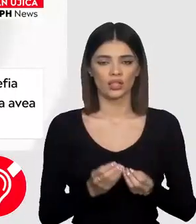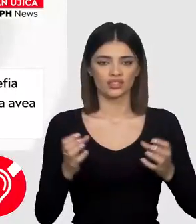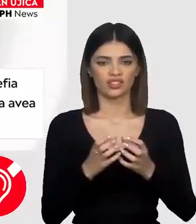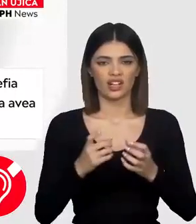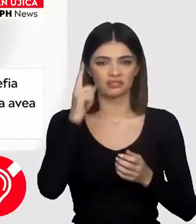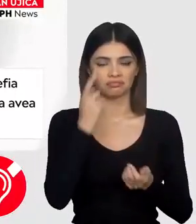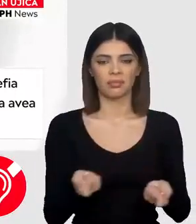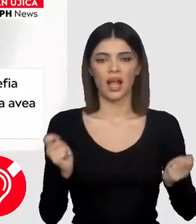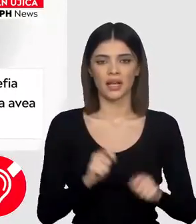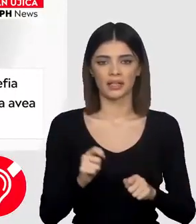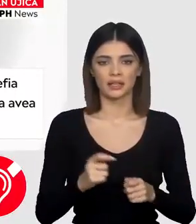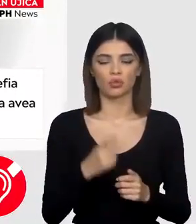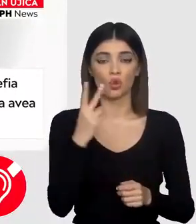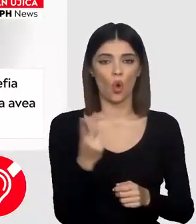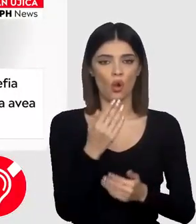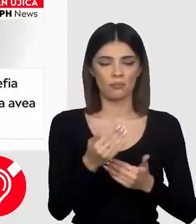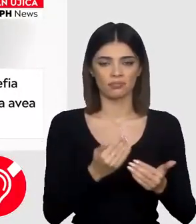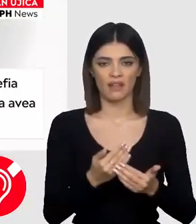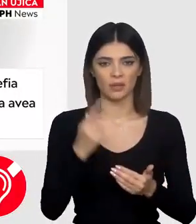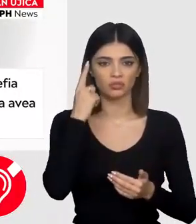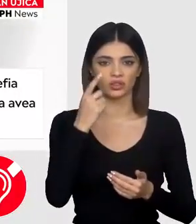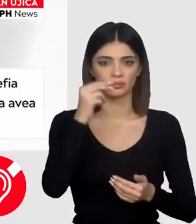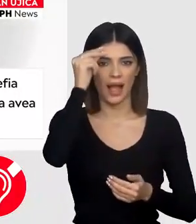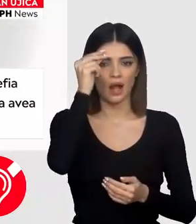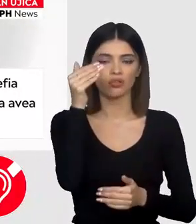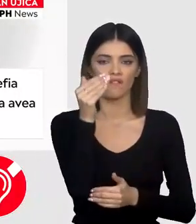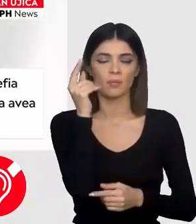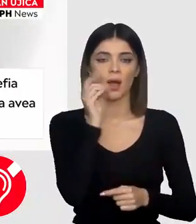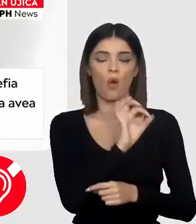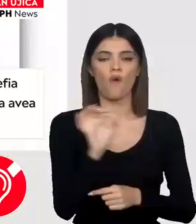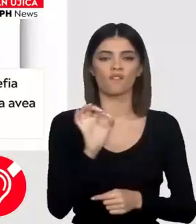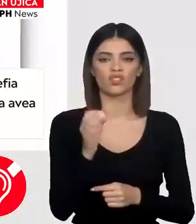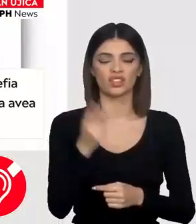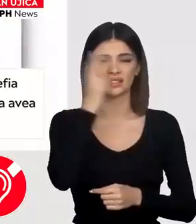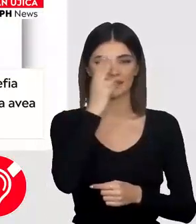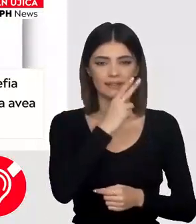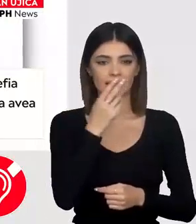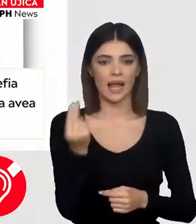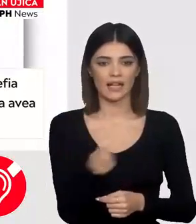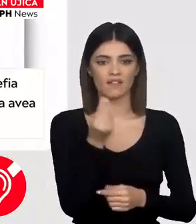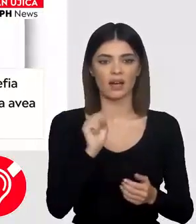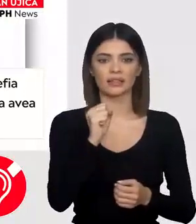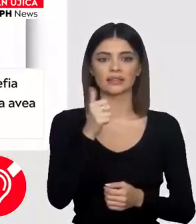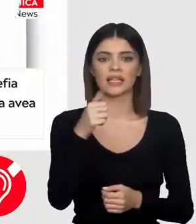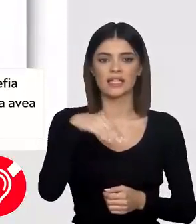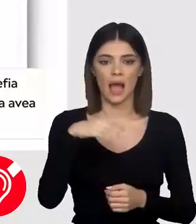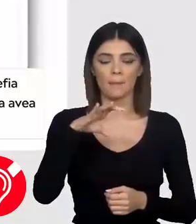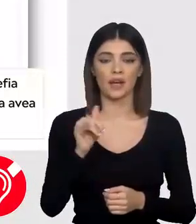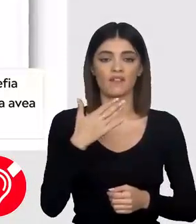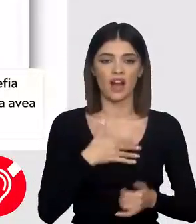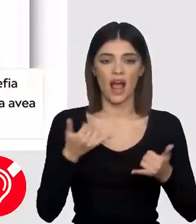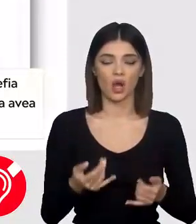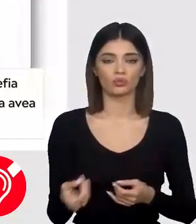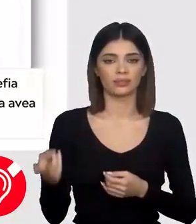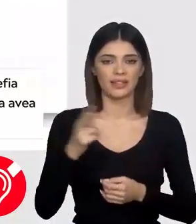cu 2 ore. OpenAI a anunțat un acord de principiu cu Sam Altman ca acesta să revină. El